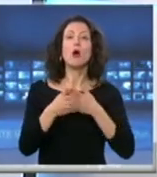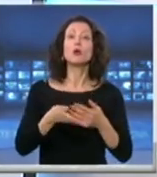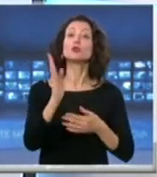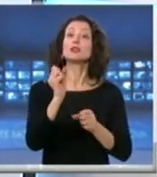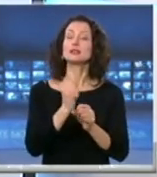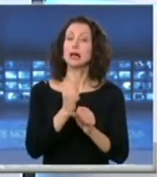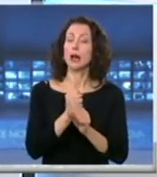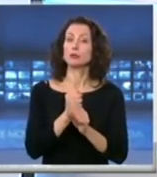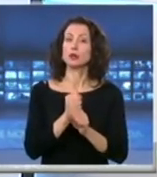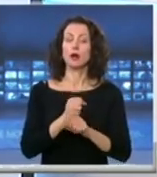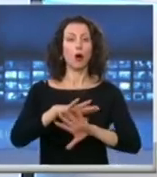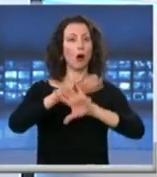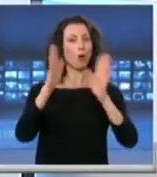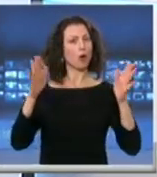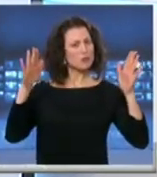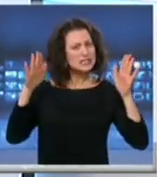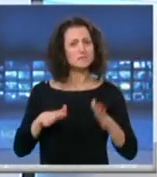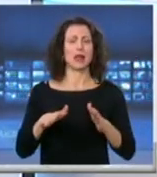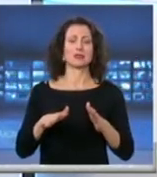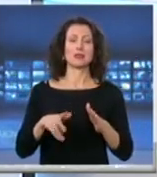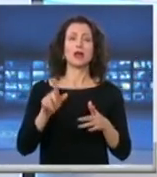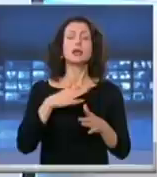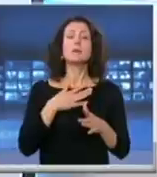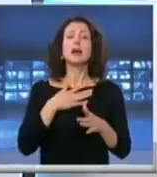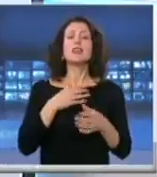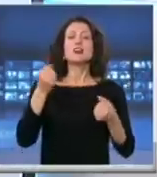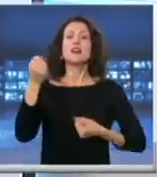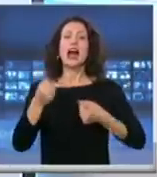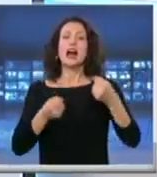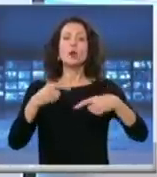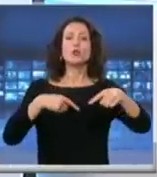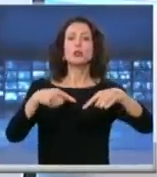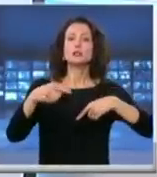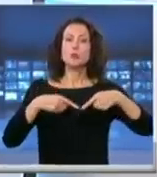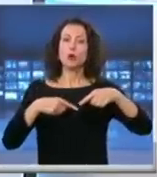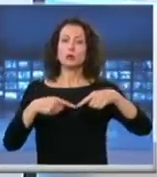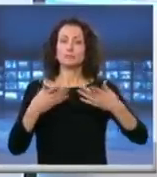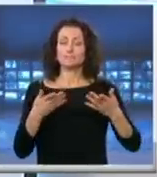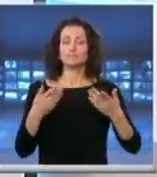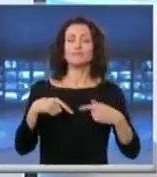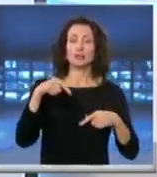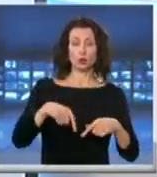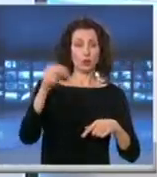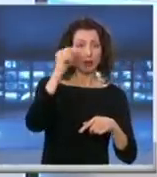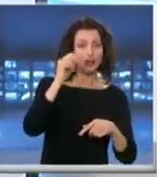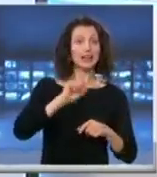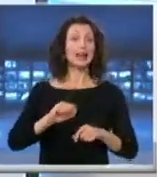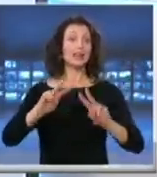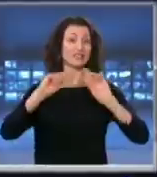работа. Огромен спад има и в авиотранспорта, както у нас, така и по света. Данните обобщава Живко Константинов сега.